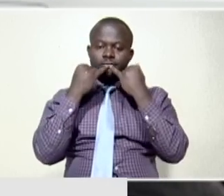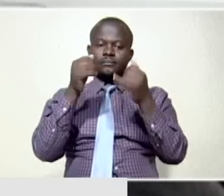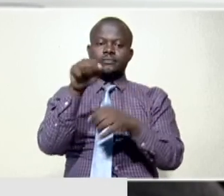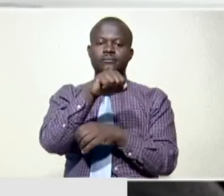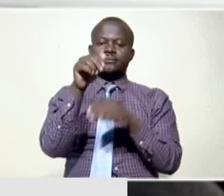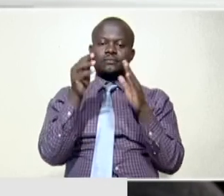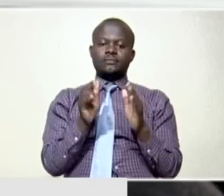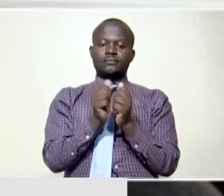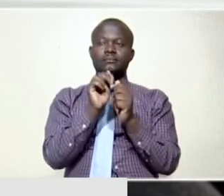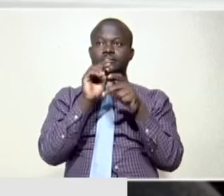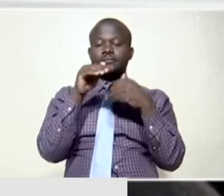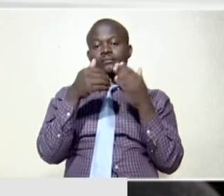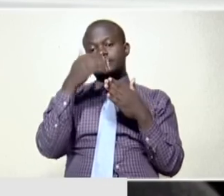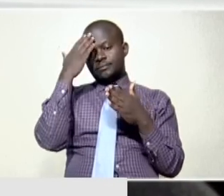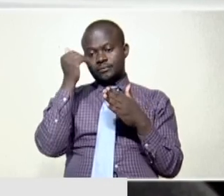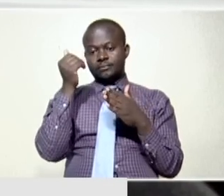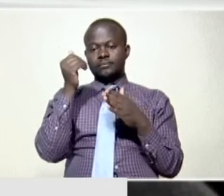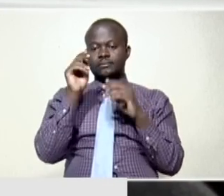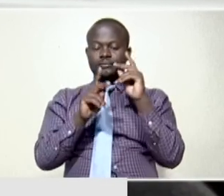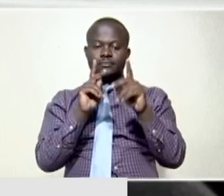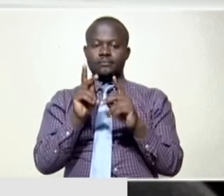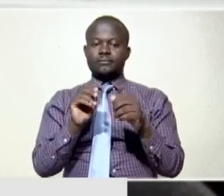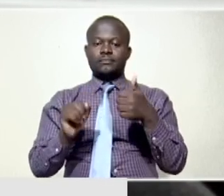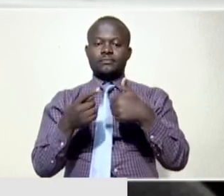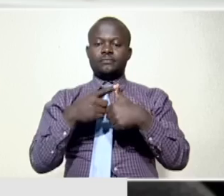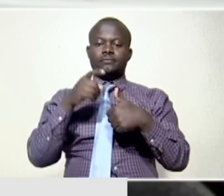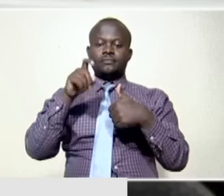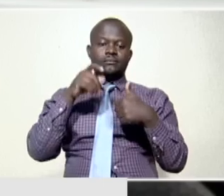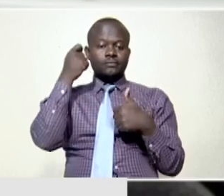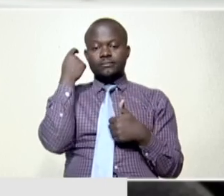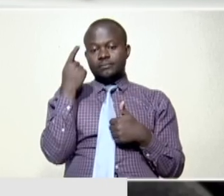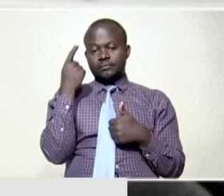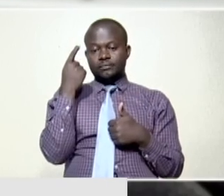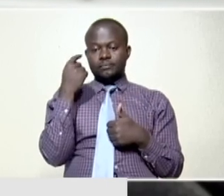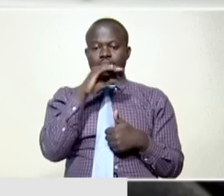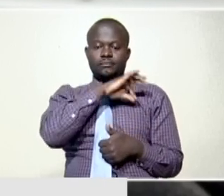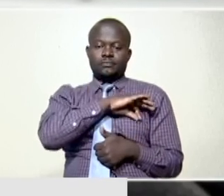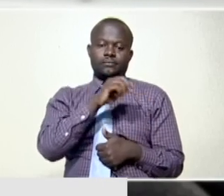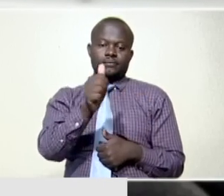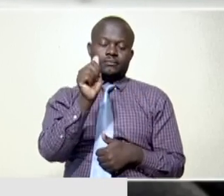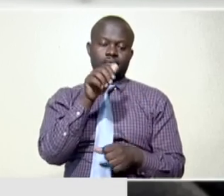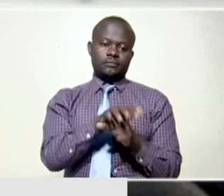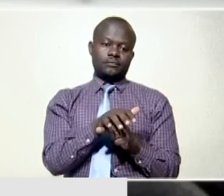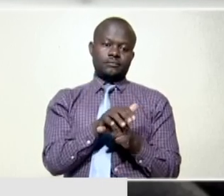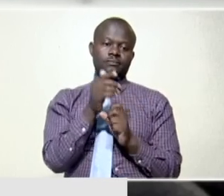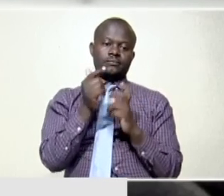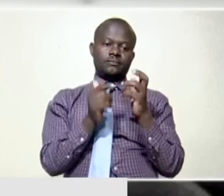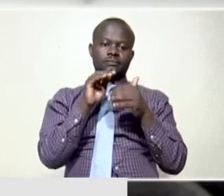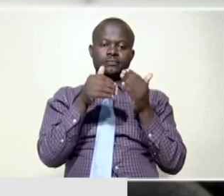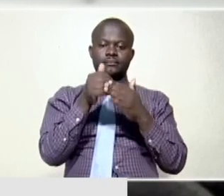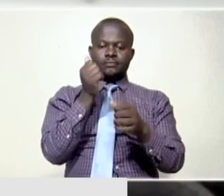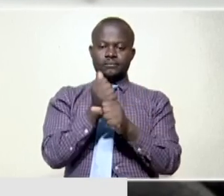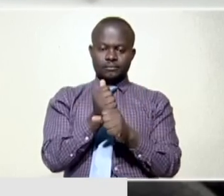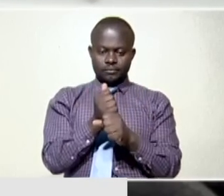abashoferi n'abagenzi kugira ngo abagenzi mbere na mbere bagomba kumva ko ari inyungu zabo cyane. Ibyo byose bikorwa